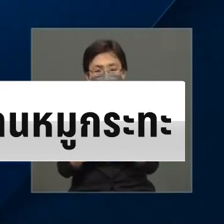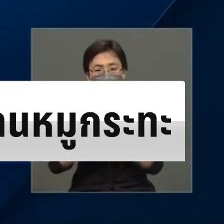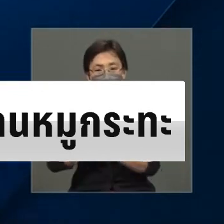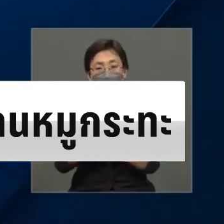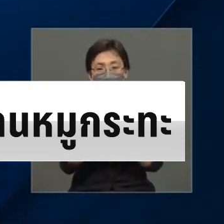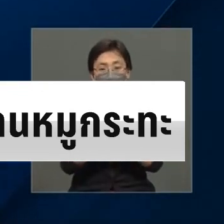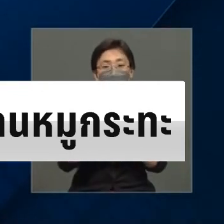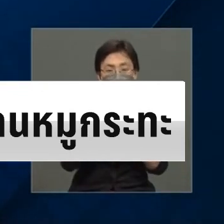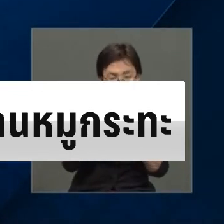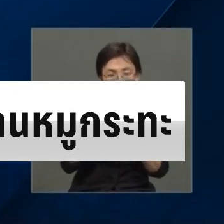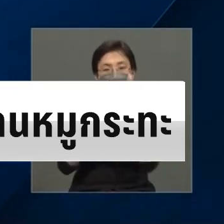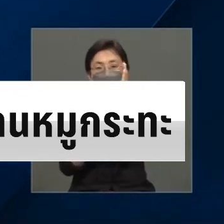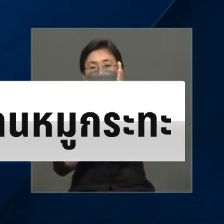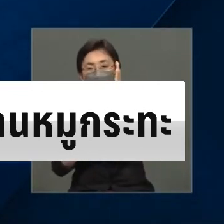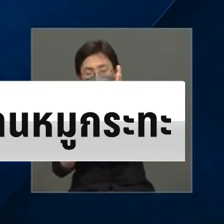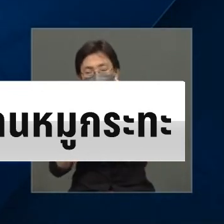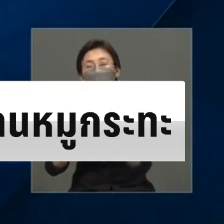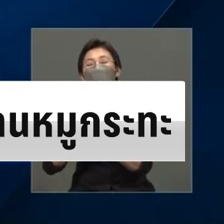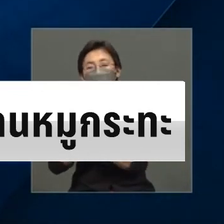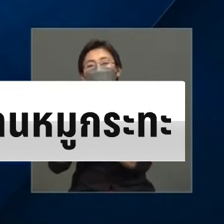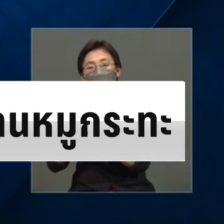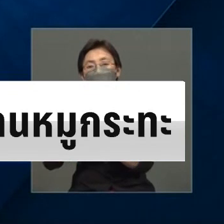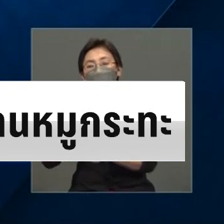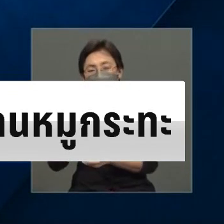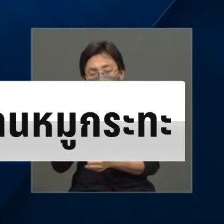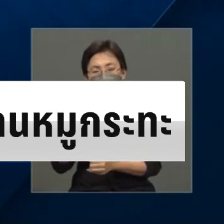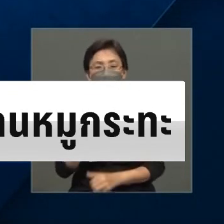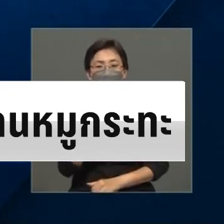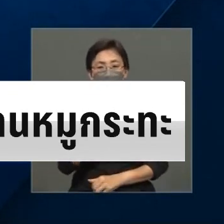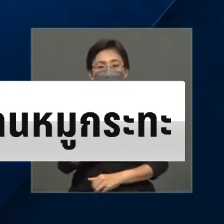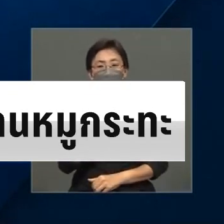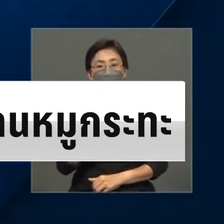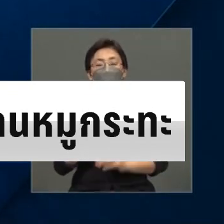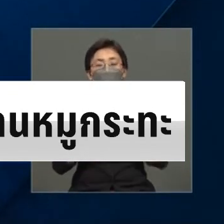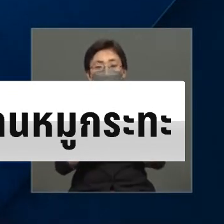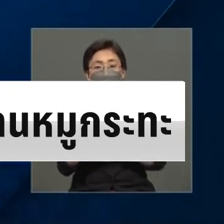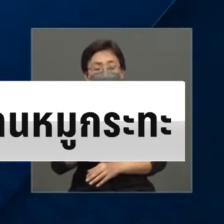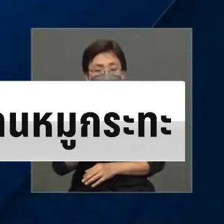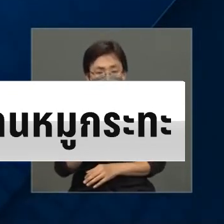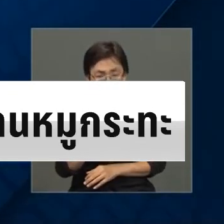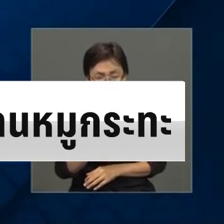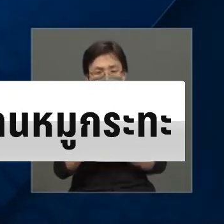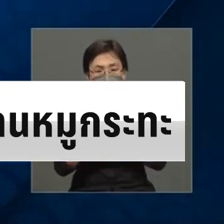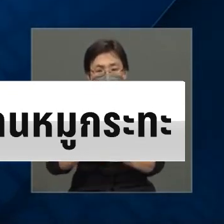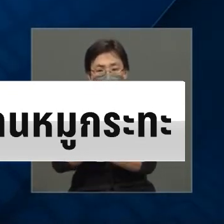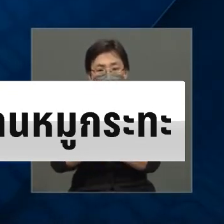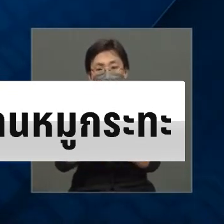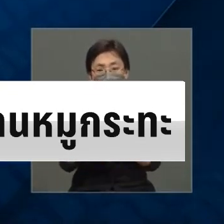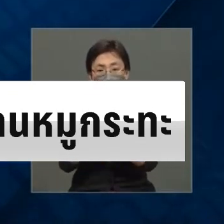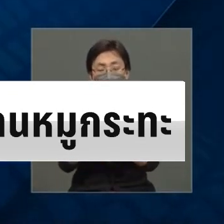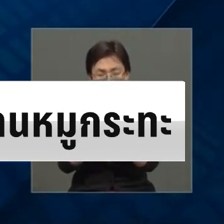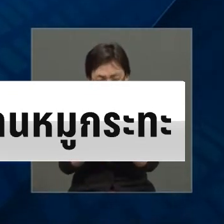เคร่งสำหรับมาตรการสวมหน้ากากอนามัยล้างมือบ่อยๆแล้วก็แยกกันรับประทานอาหารขณะเดียวกันค่ะสิ่งที่